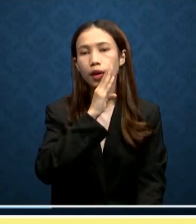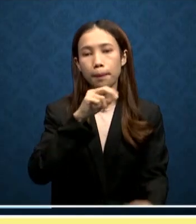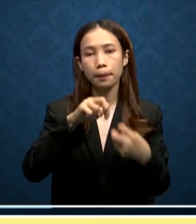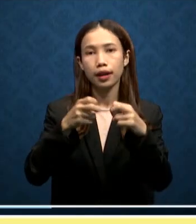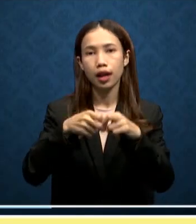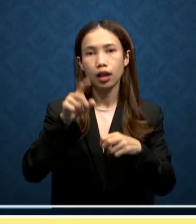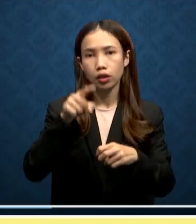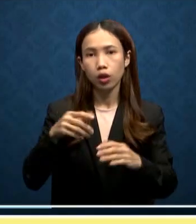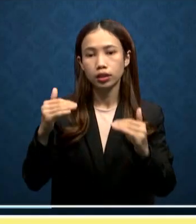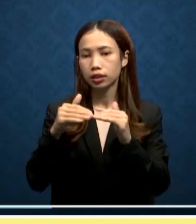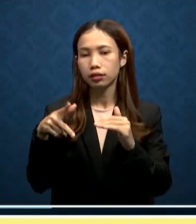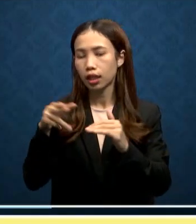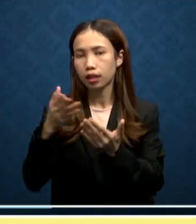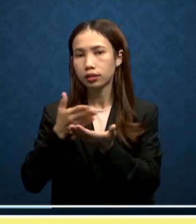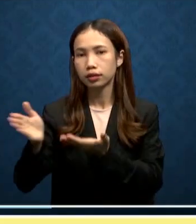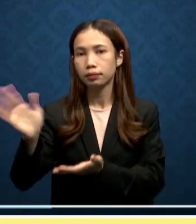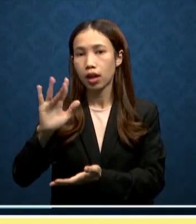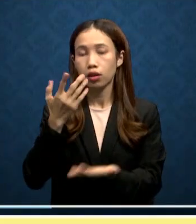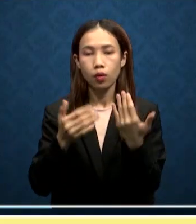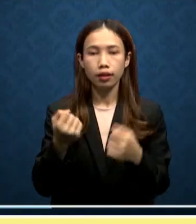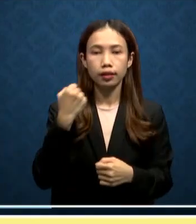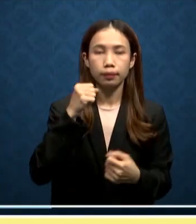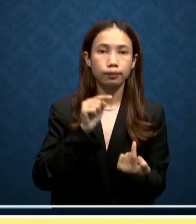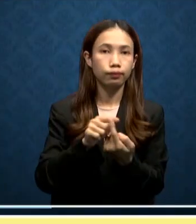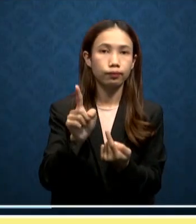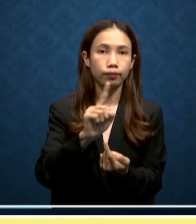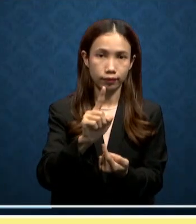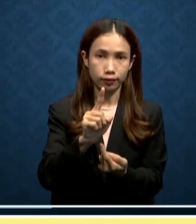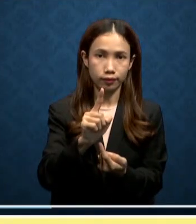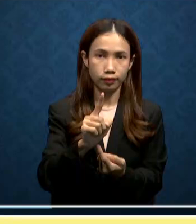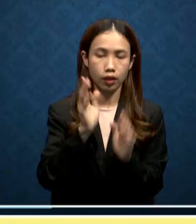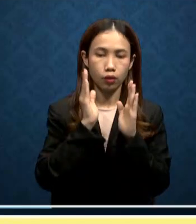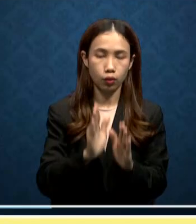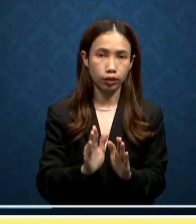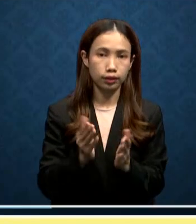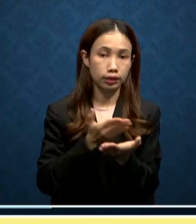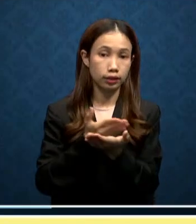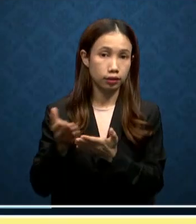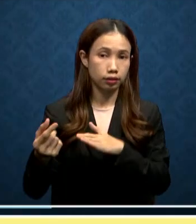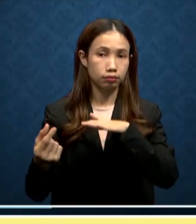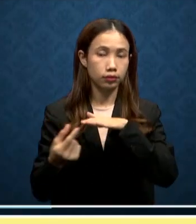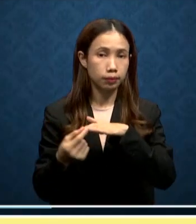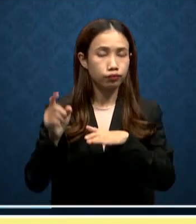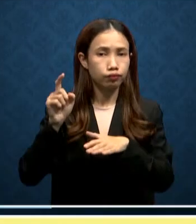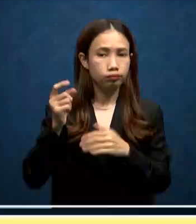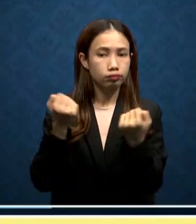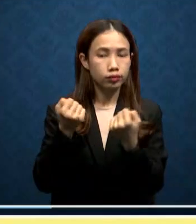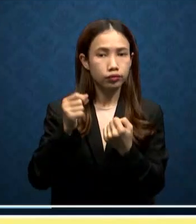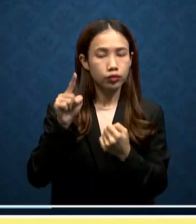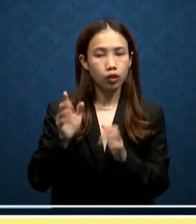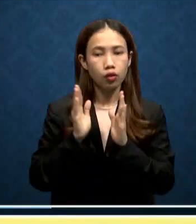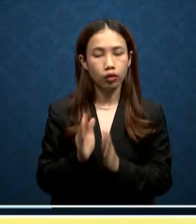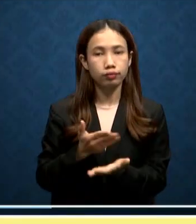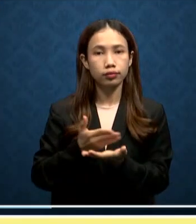ท่านจะตัดสิทธิ์หรือจะไปเข้มงวดกับเอ่อผู้ประมูลอาจจะเป็นเอ่อนิติบุคคลมา